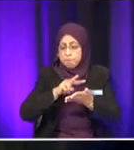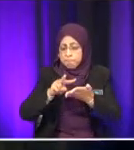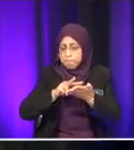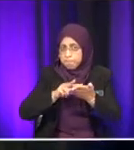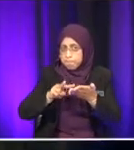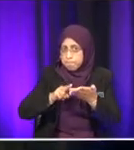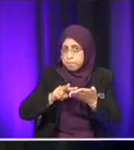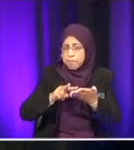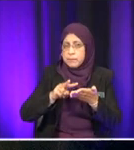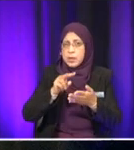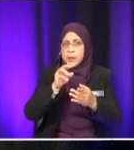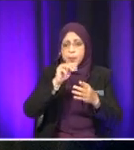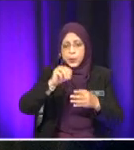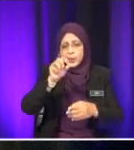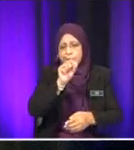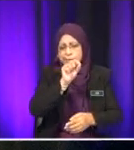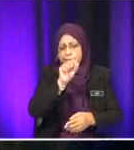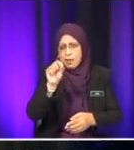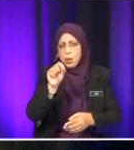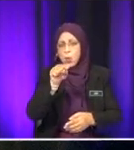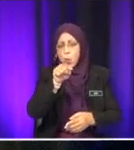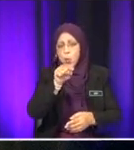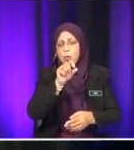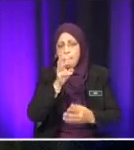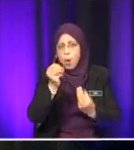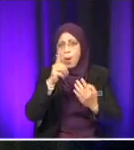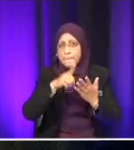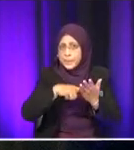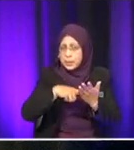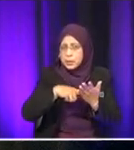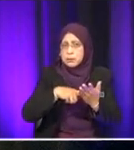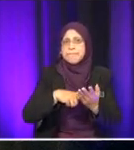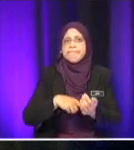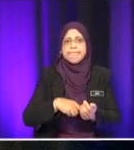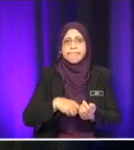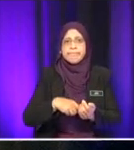dan murid yang cepat jawab dan menjawab dengan salah